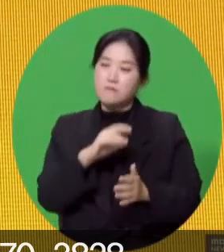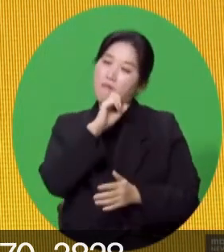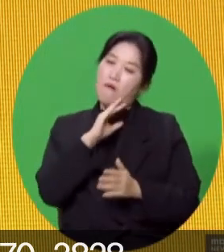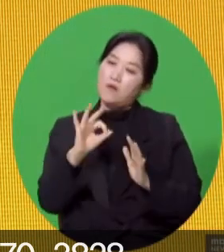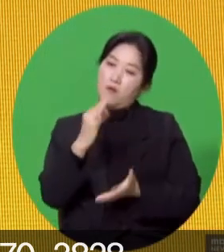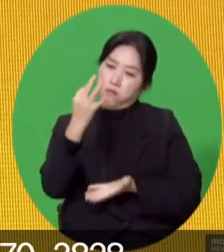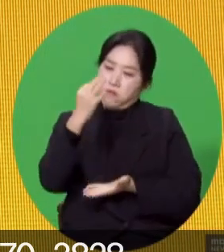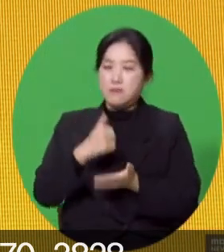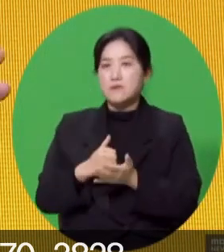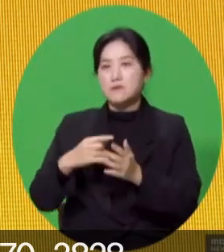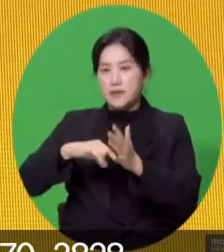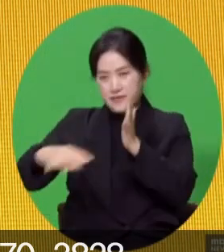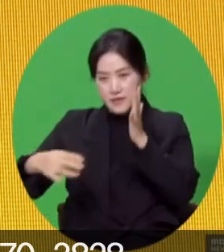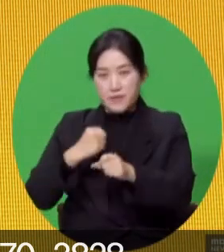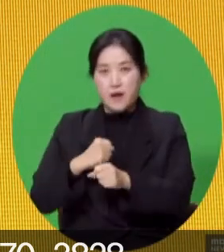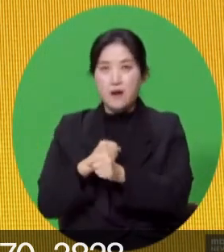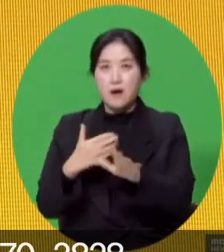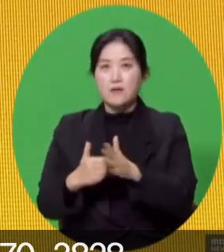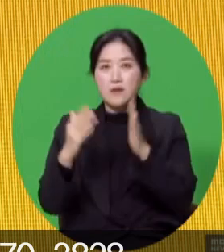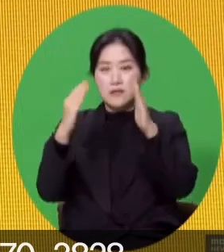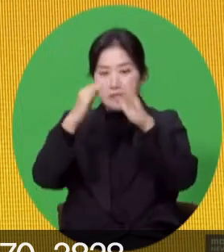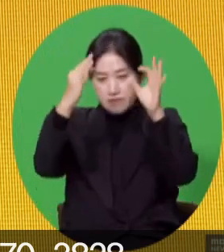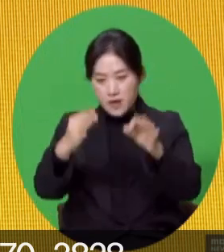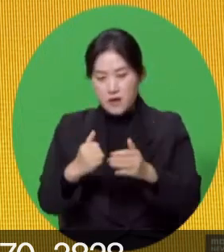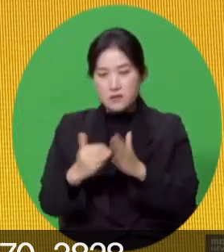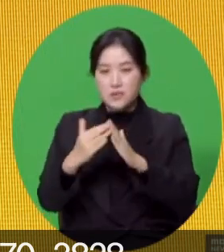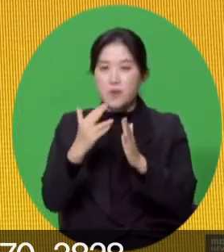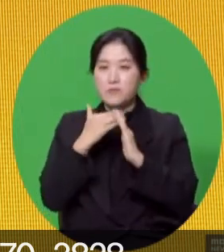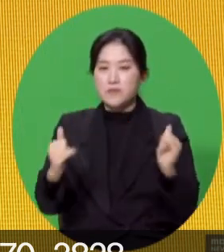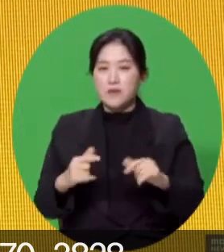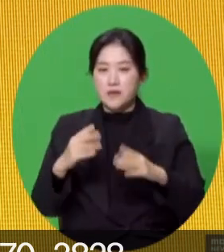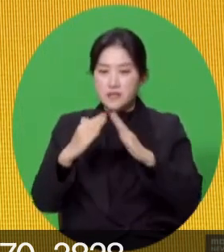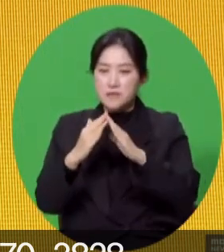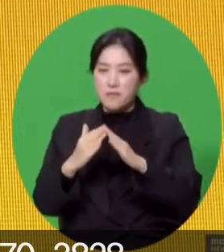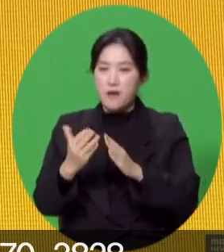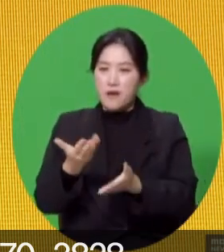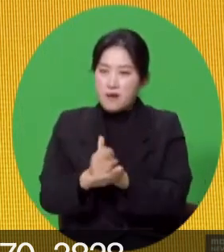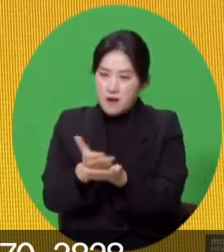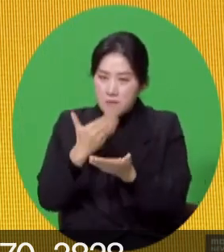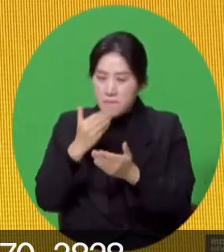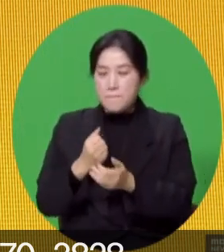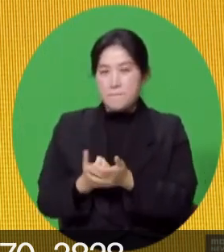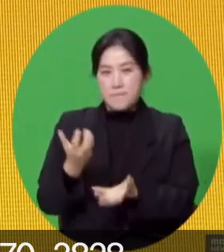제대로 환수해서 집값 잡고 집 없는 서민들 주거 안정에 저는 쓰겠습니다.